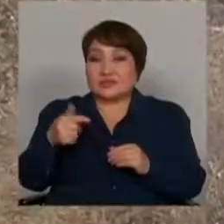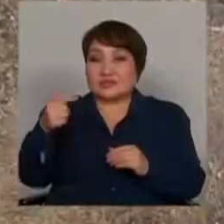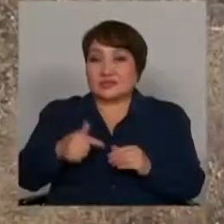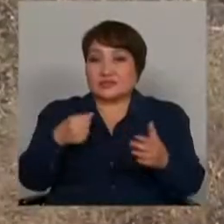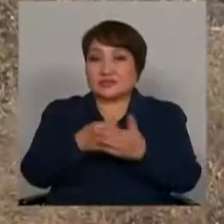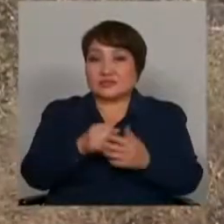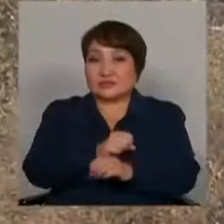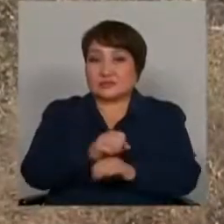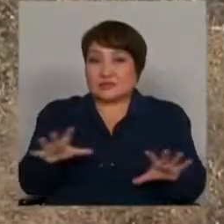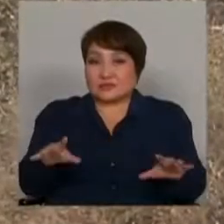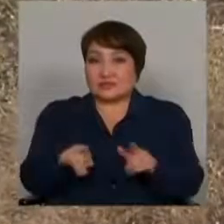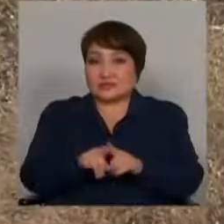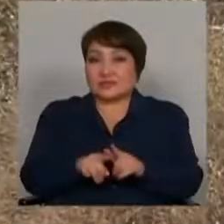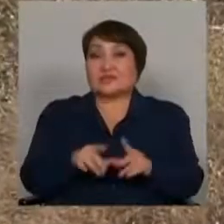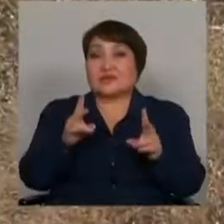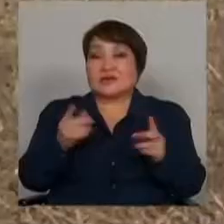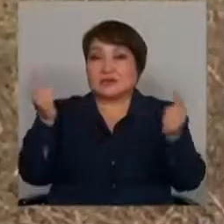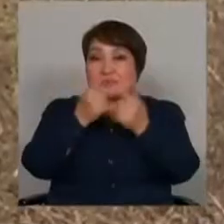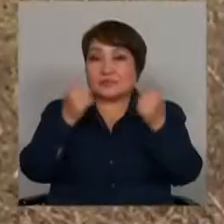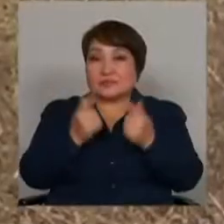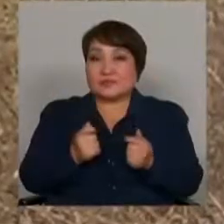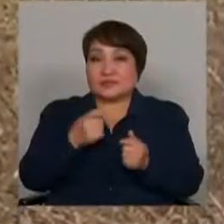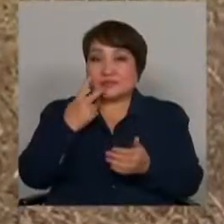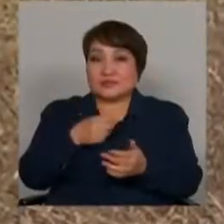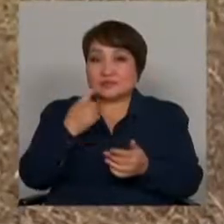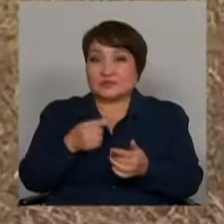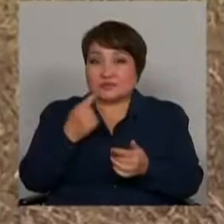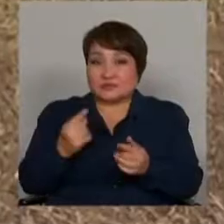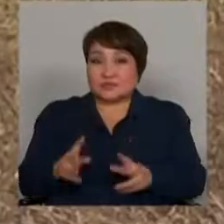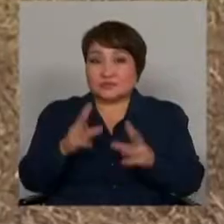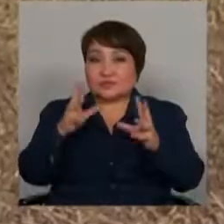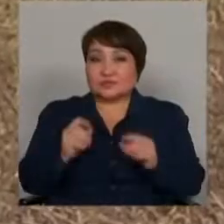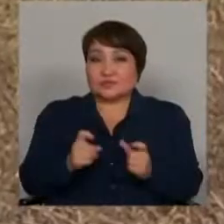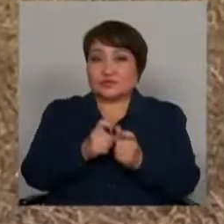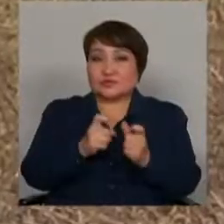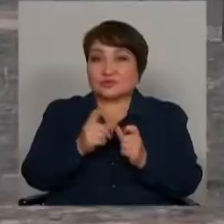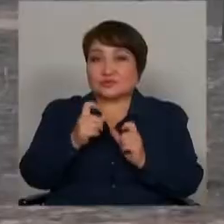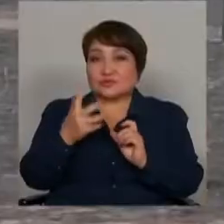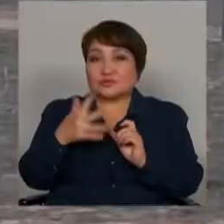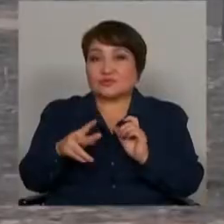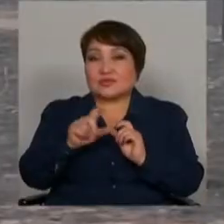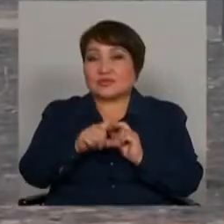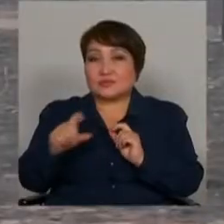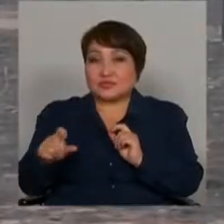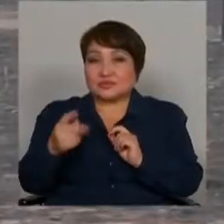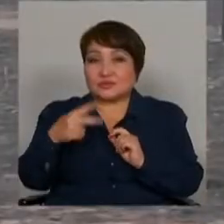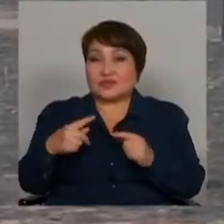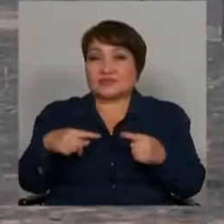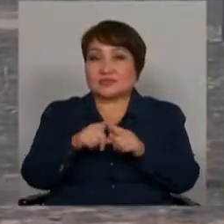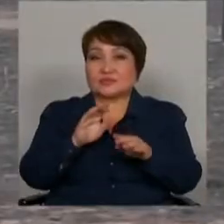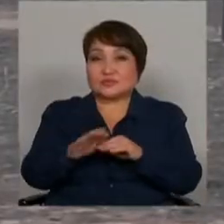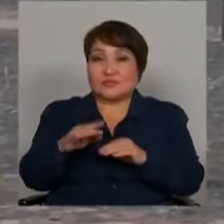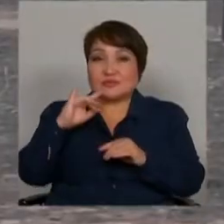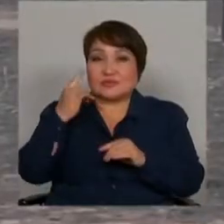Төтенше жағдайлар департаментінің мәліметіне сүйенсек, тілсіз жаумен күреске 324 адам мен 20 техника жұмылдырылған. Павлодар қаласынан